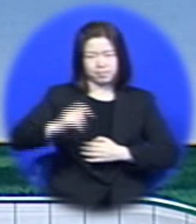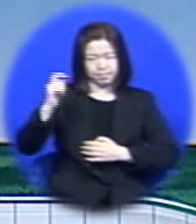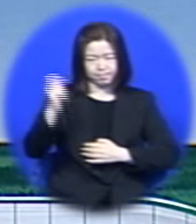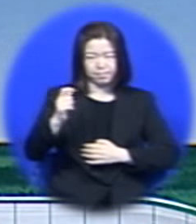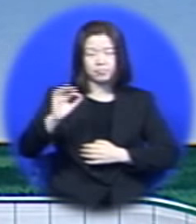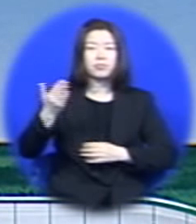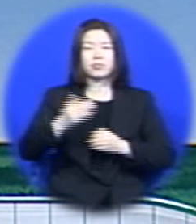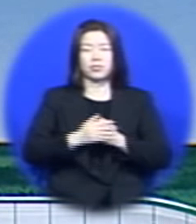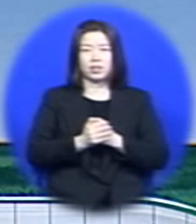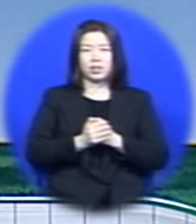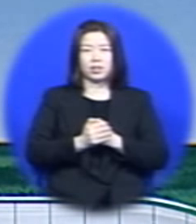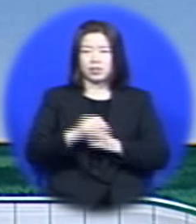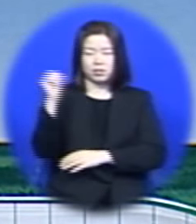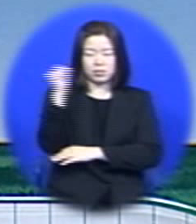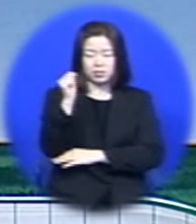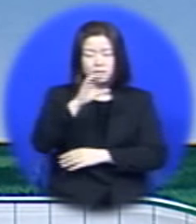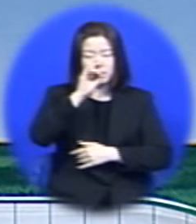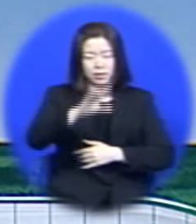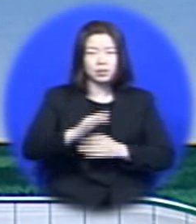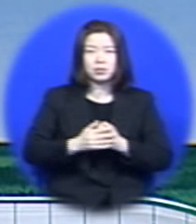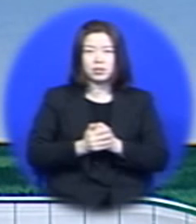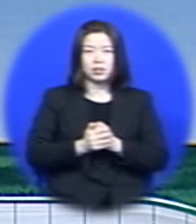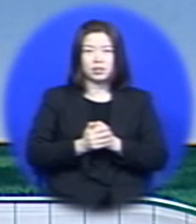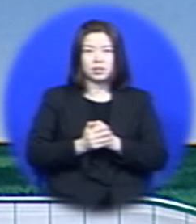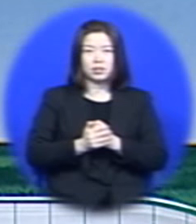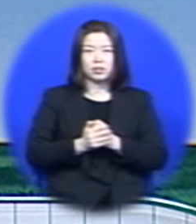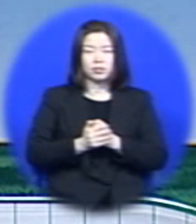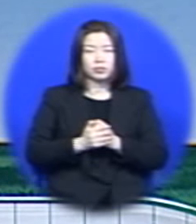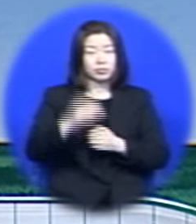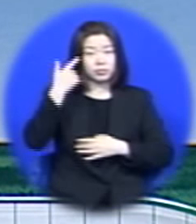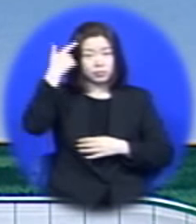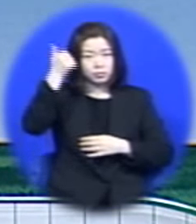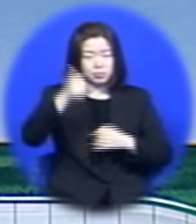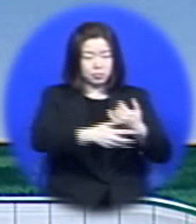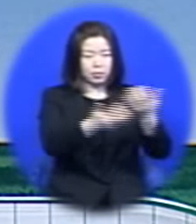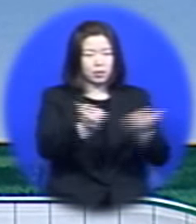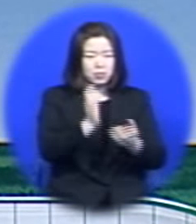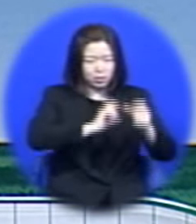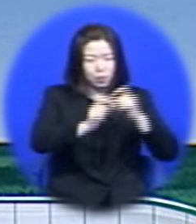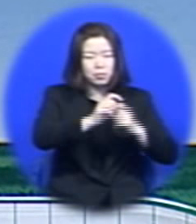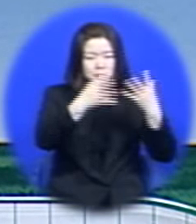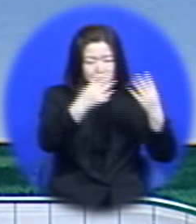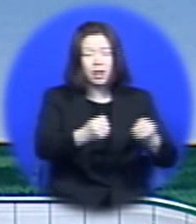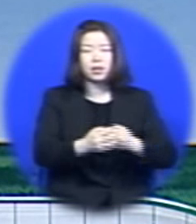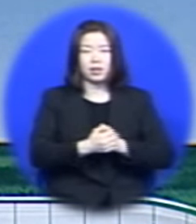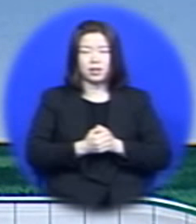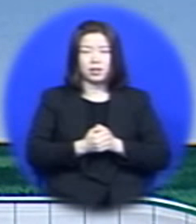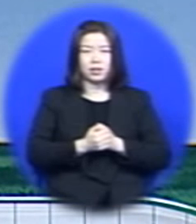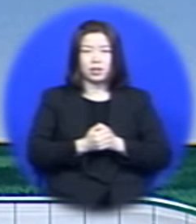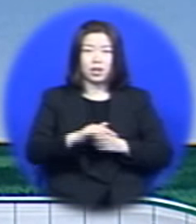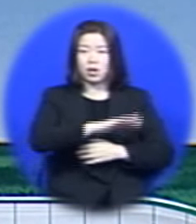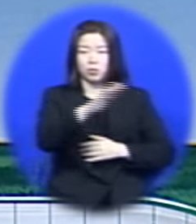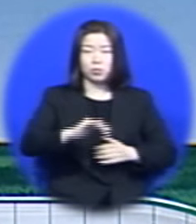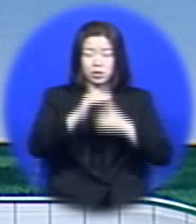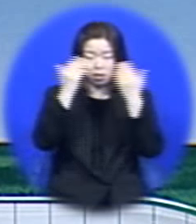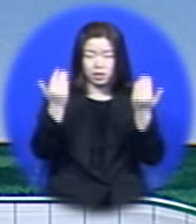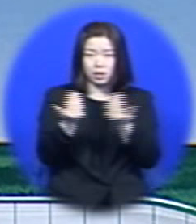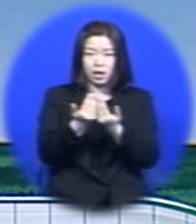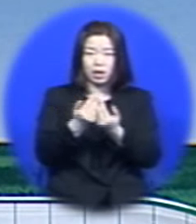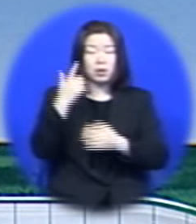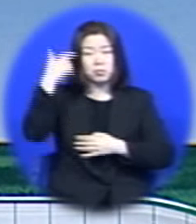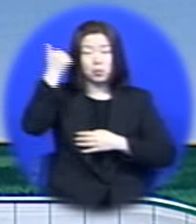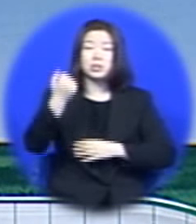됩니다. 흔들리시면 안 됩니다. 목사님 편이 훨씬 많습니다. 우리가 다 목사님